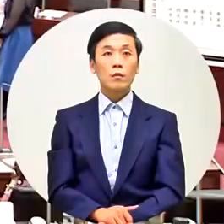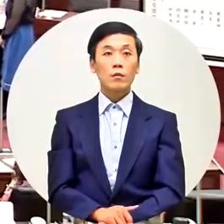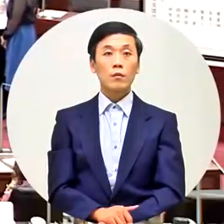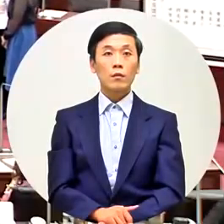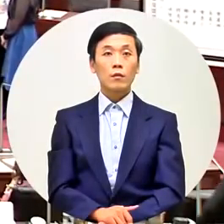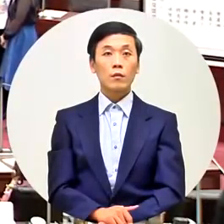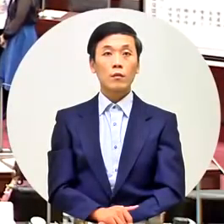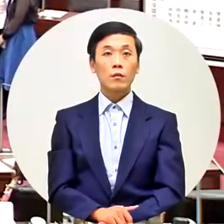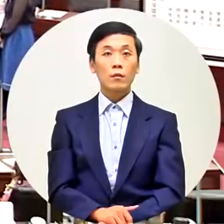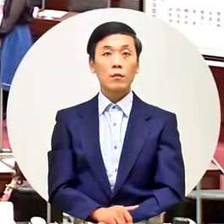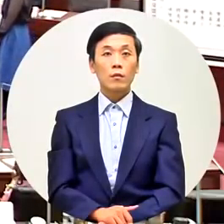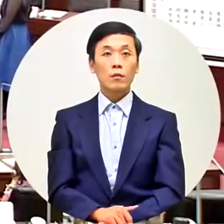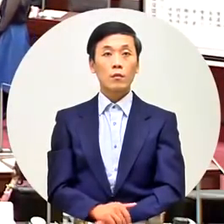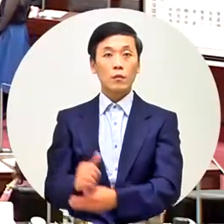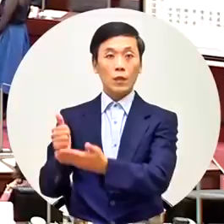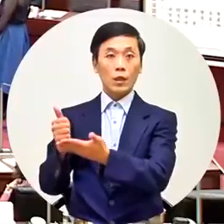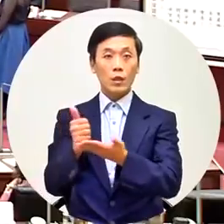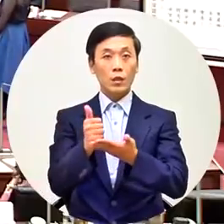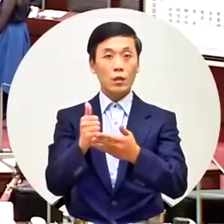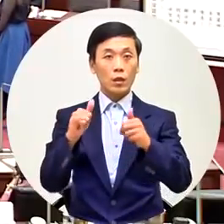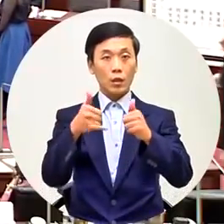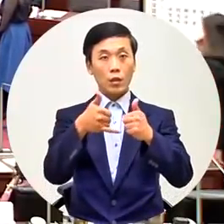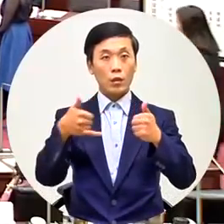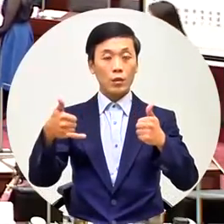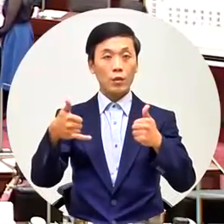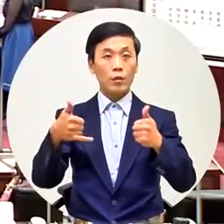请李梅珍议员领取选票。